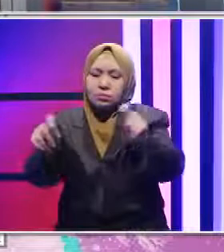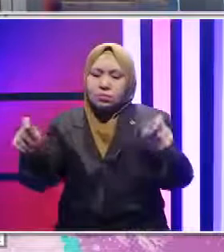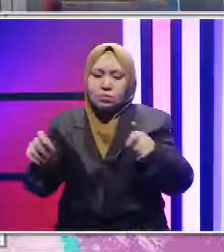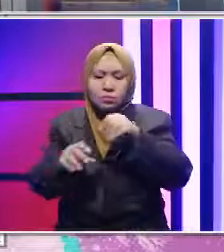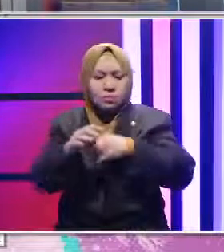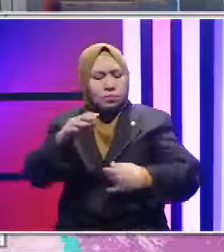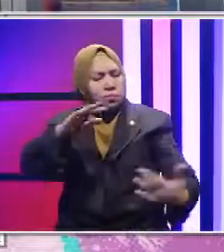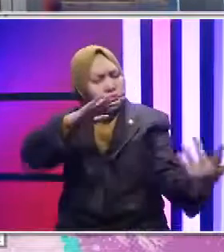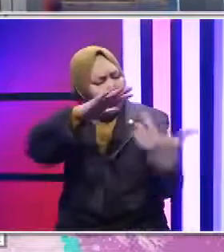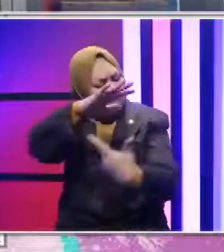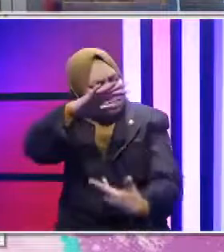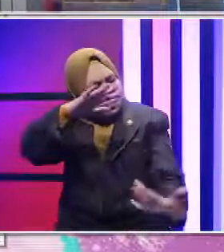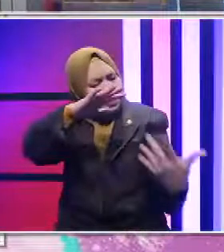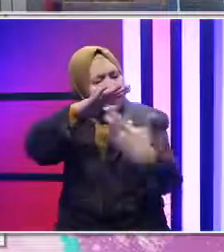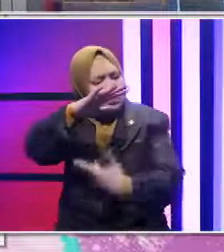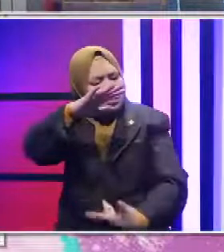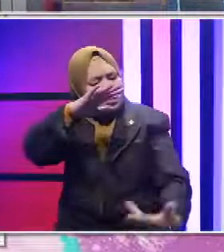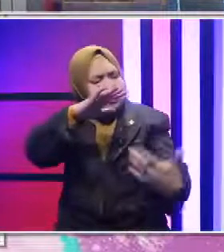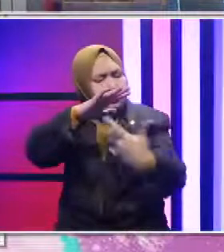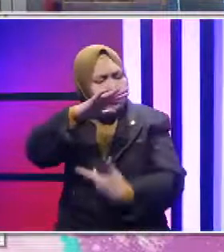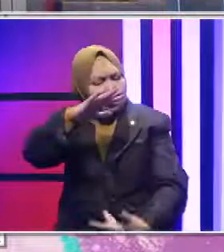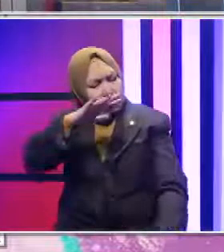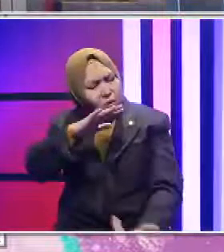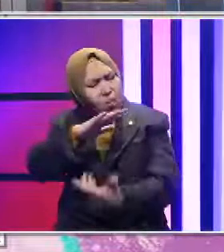الفجار لفي جحيم